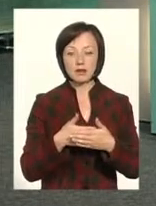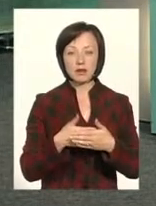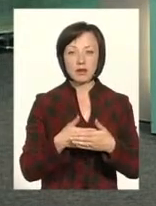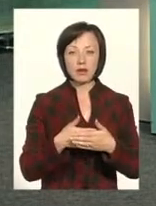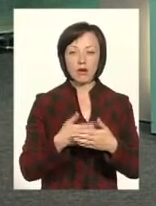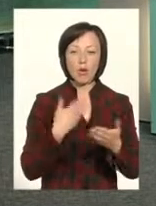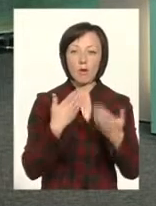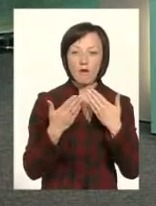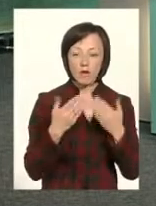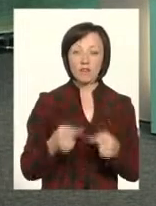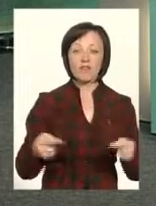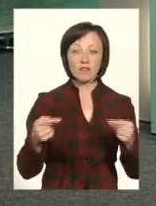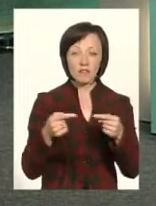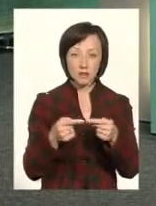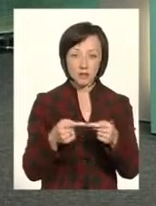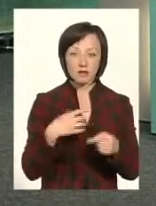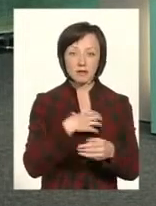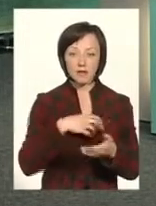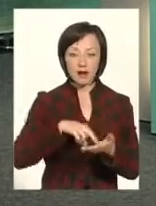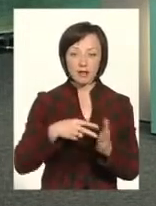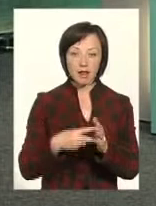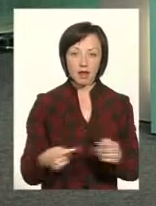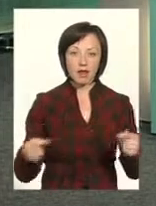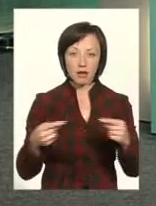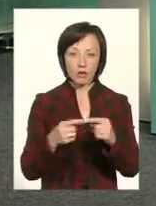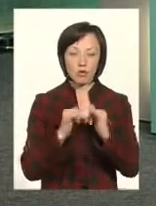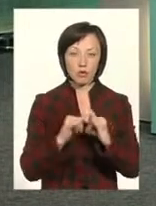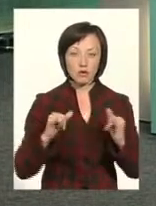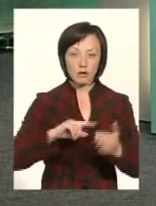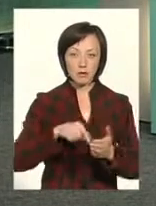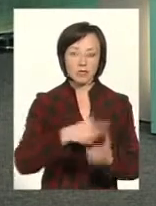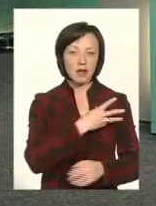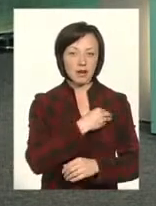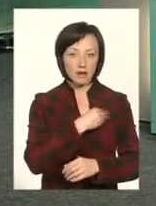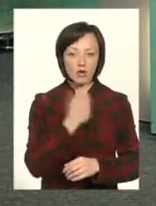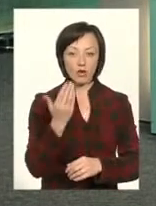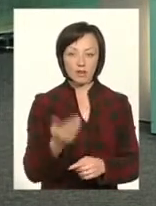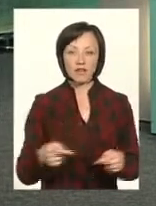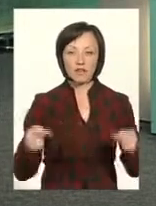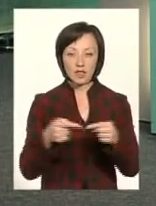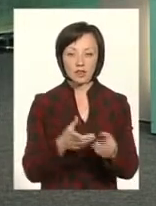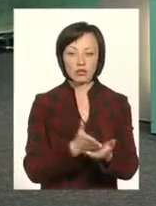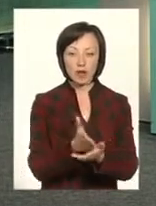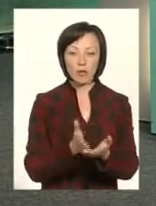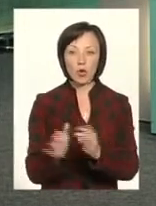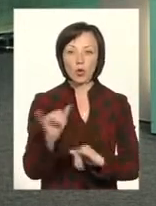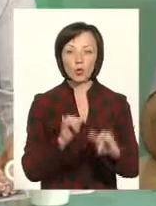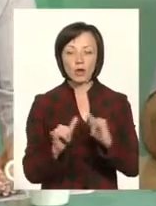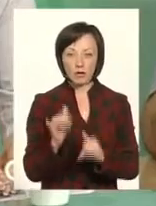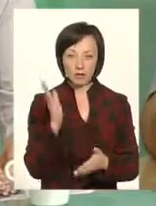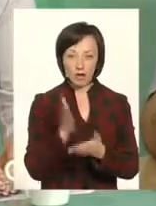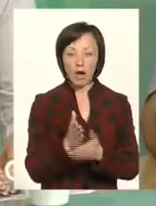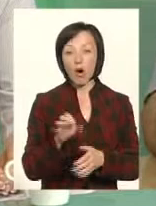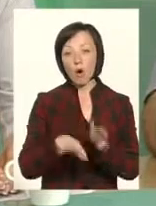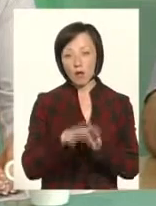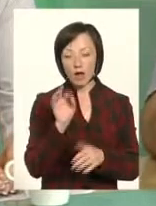обговорень, так? І вони визначили стратегію, чітку стратегію економічного розвитку міста Львів. Вони визначили ті напрямки, куди вони рухаються.